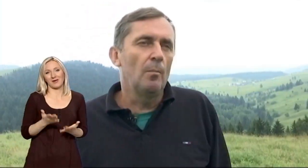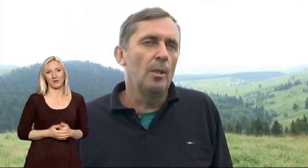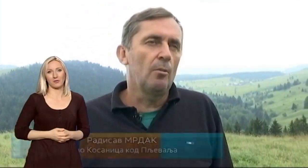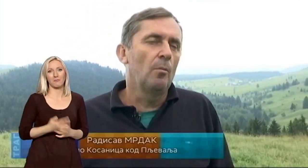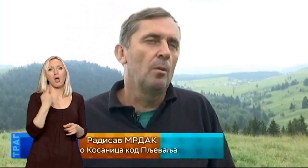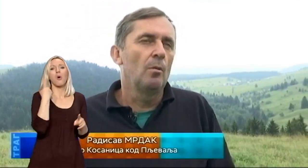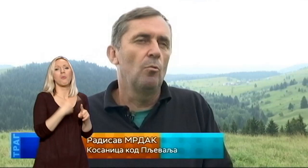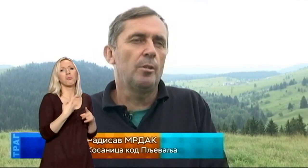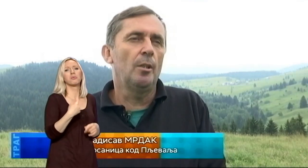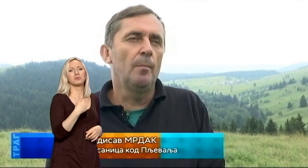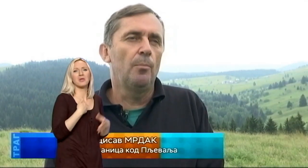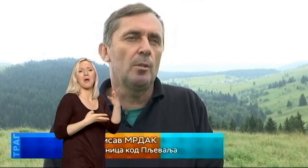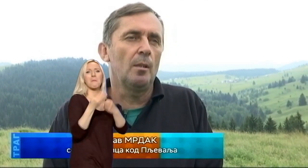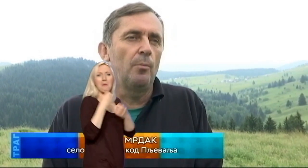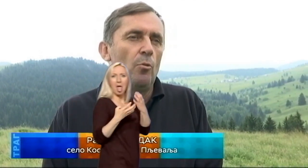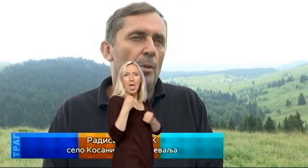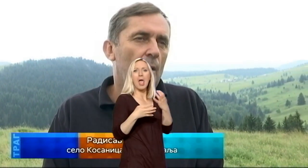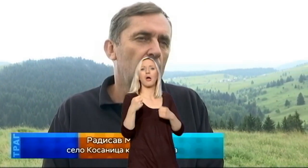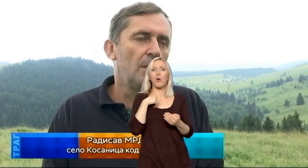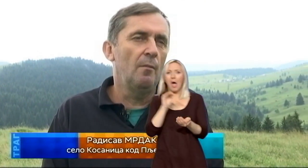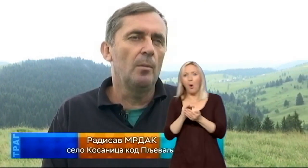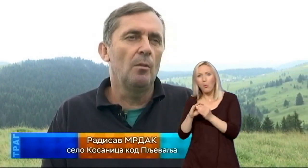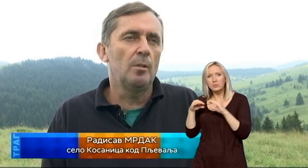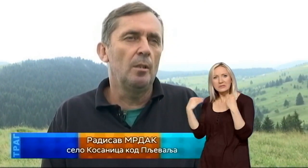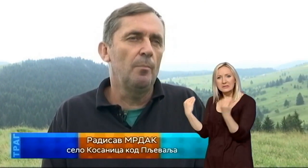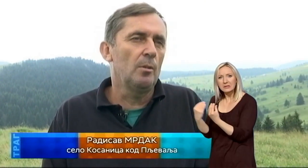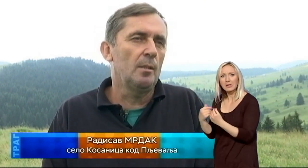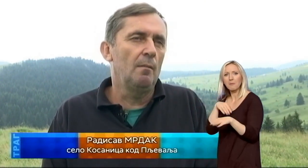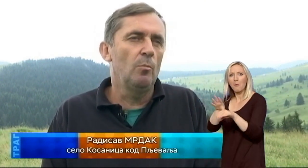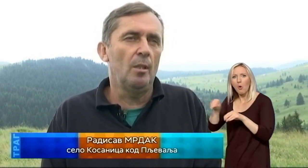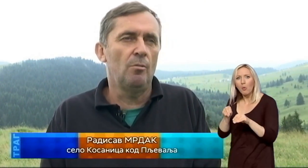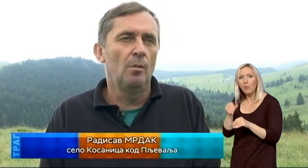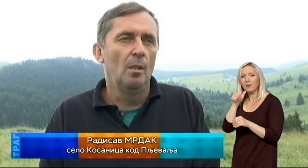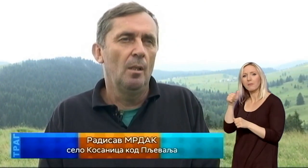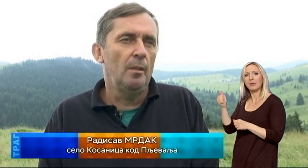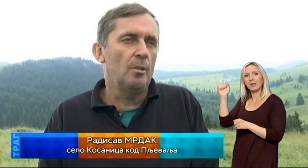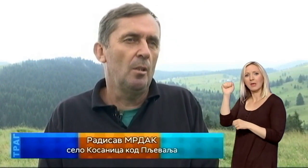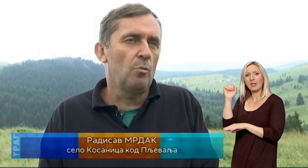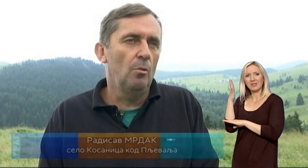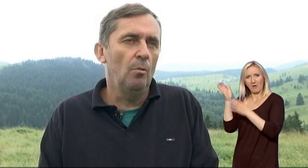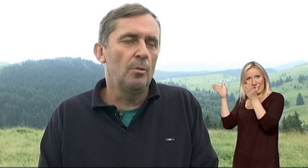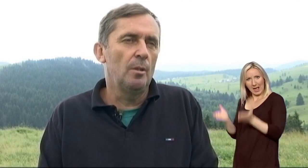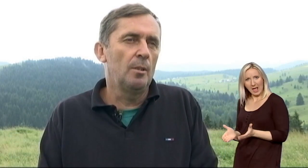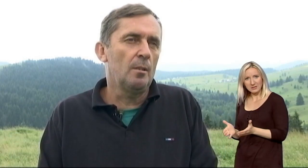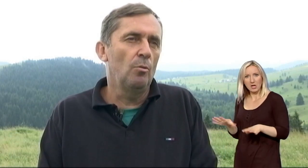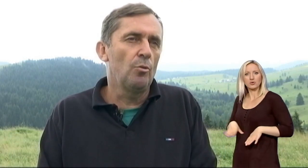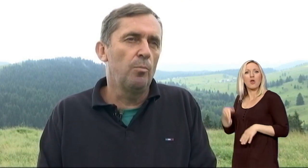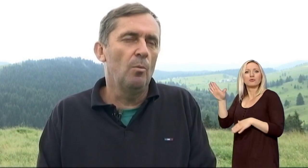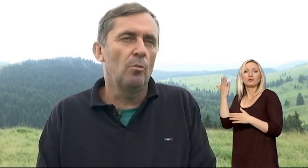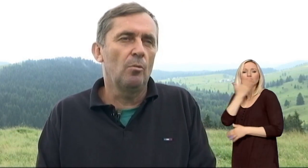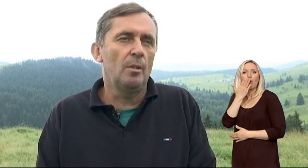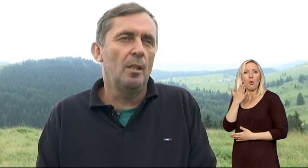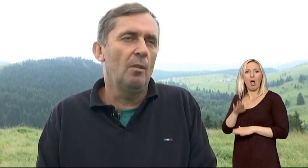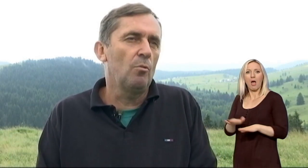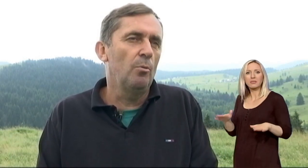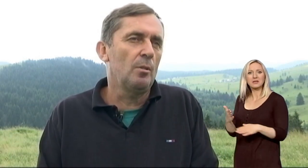ja mlijeko usirim i posle ga pokupim, kako se stavim ga u sir i posle ga stavljam u kacu. Kad je žena u školu, djeca dođu,